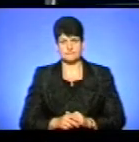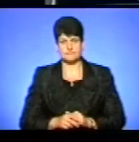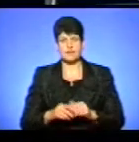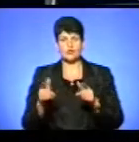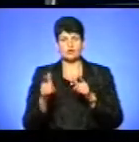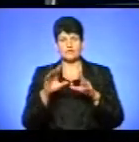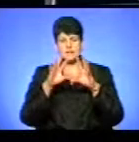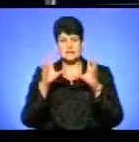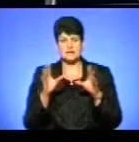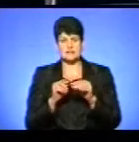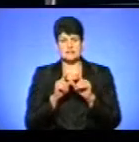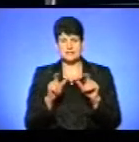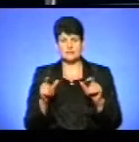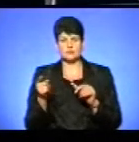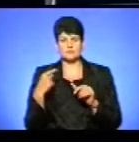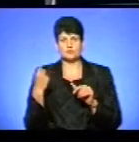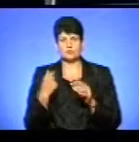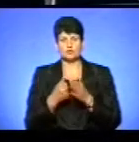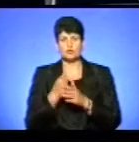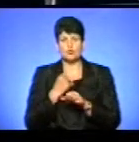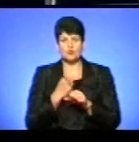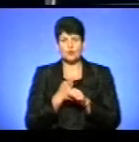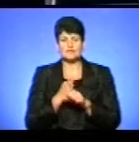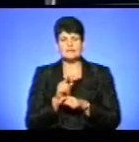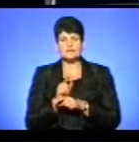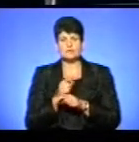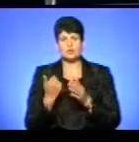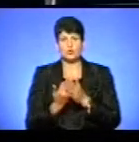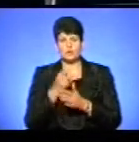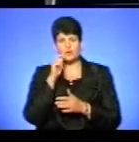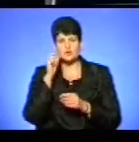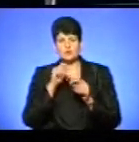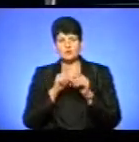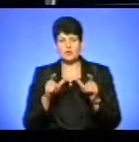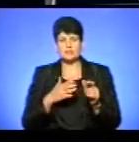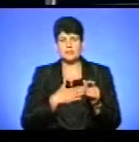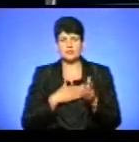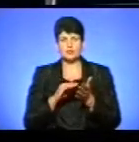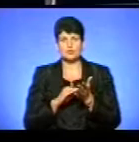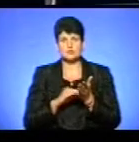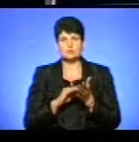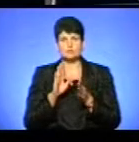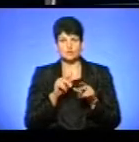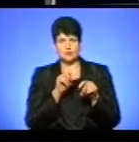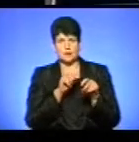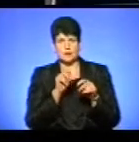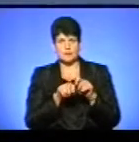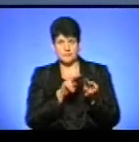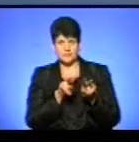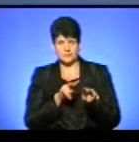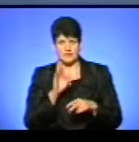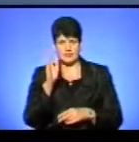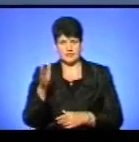Готовність загальноосвітніх закладів Тернопільщини до роботи за стандартами нової української школи наші кореспонденти будуть відстежувати й надалі.